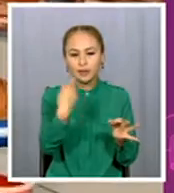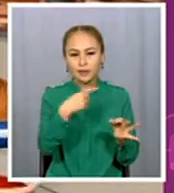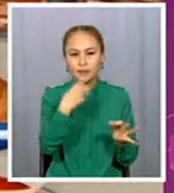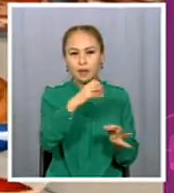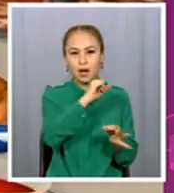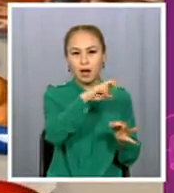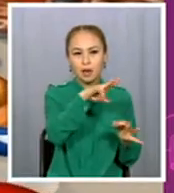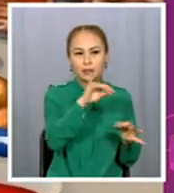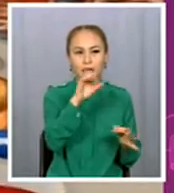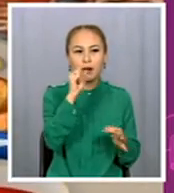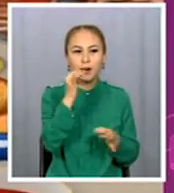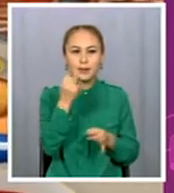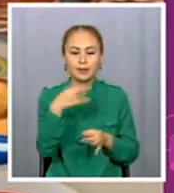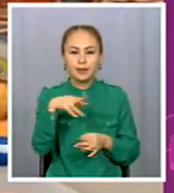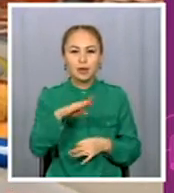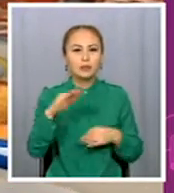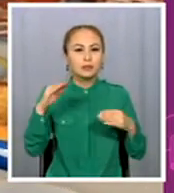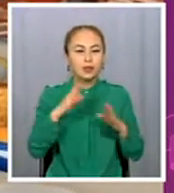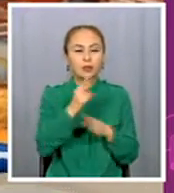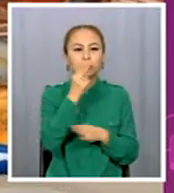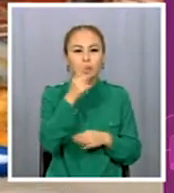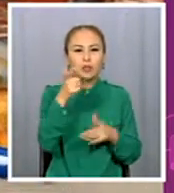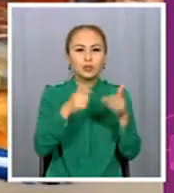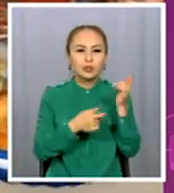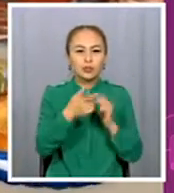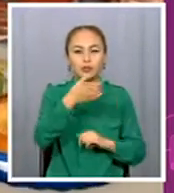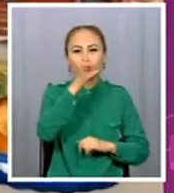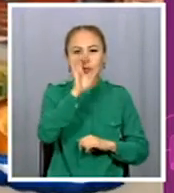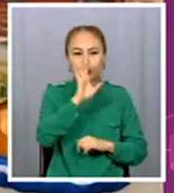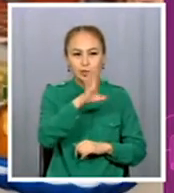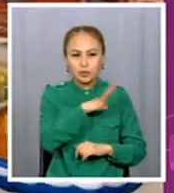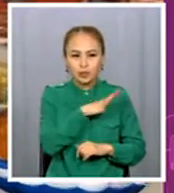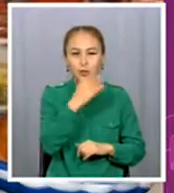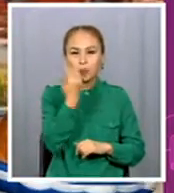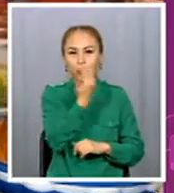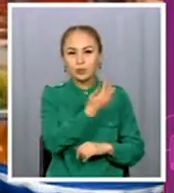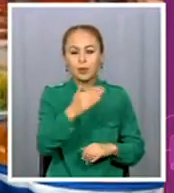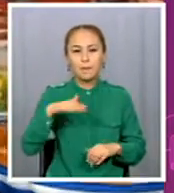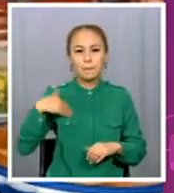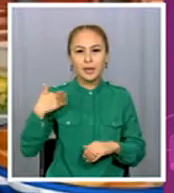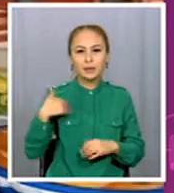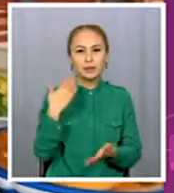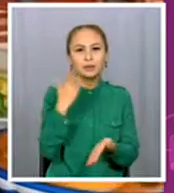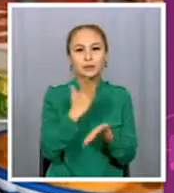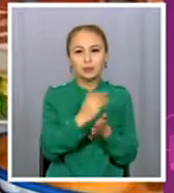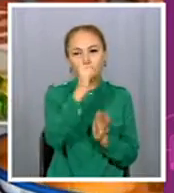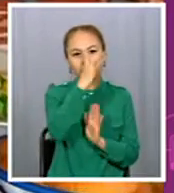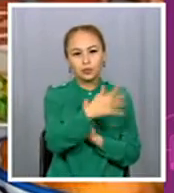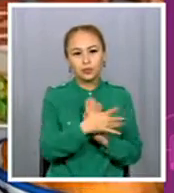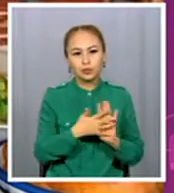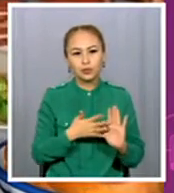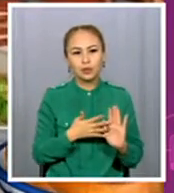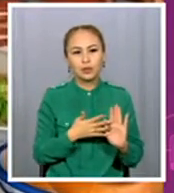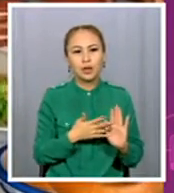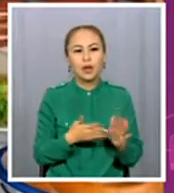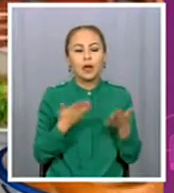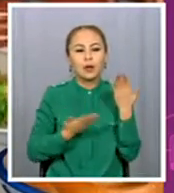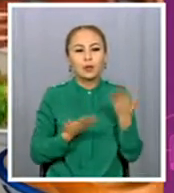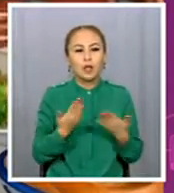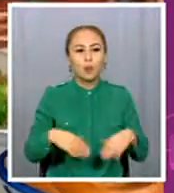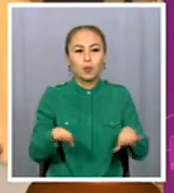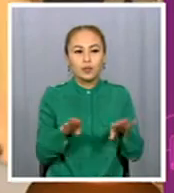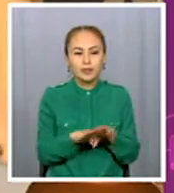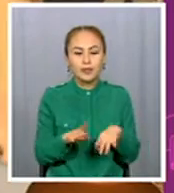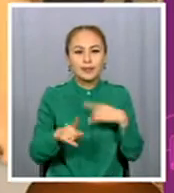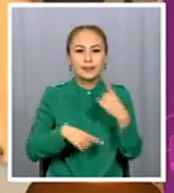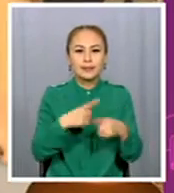мен Ая таңғы асқа сүт ішетінін және оның пайдалы екенін білдік. Олай болса, келесі